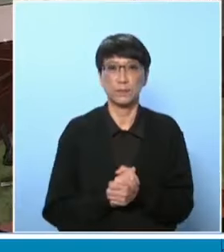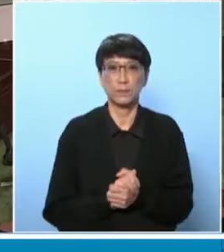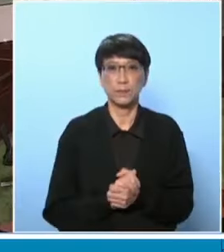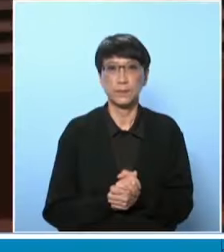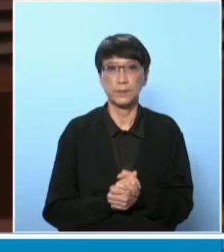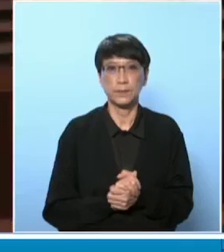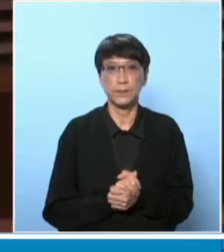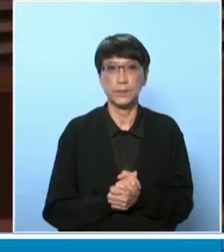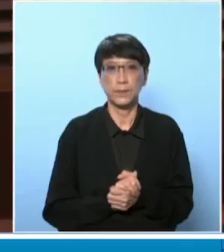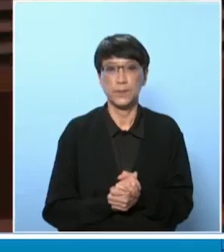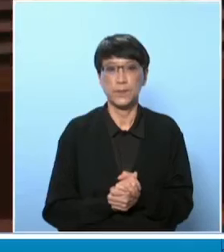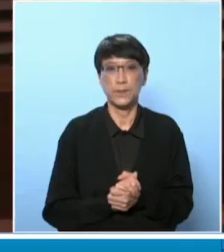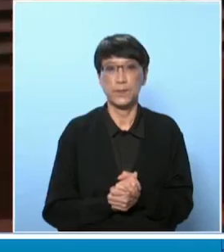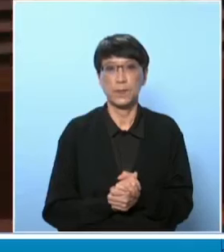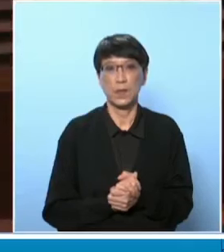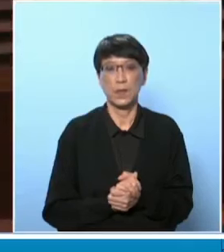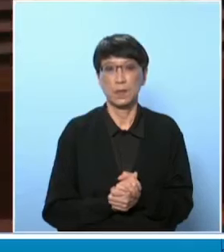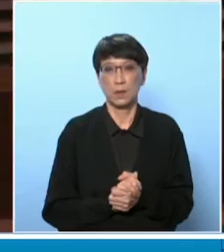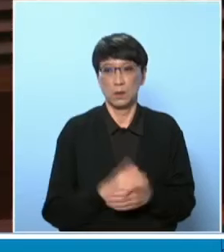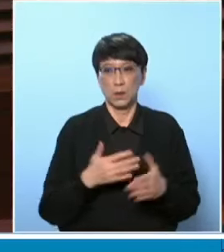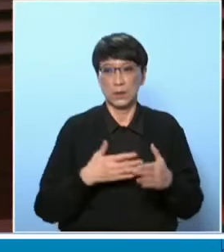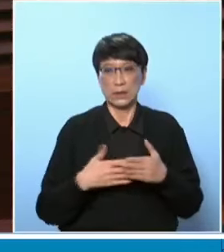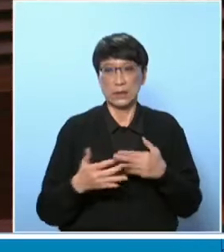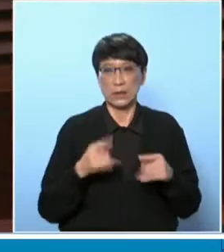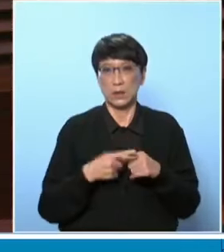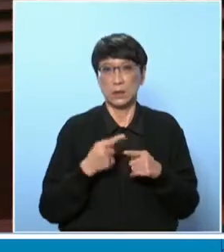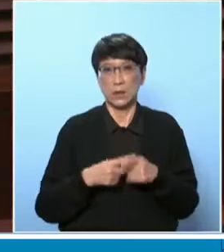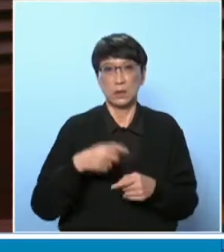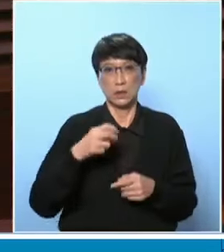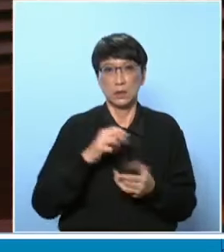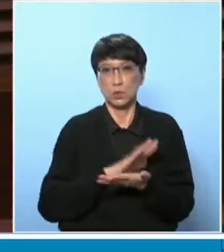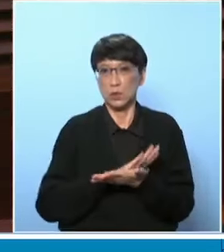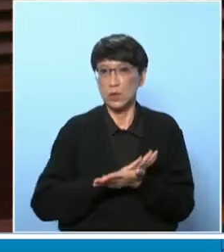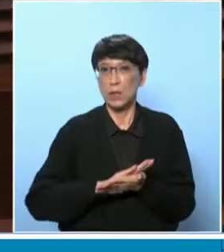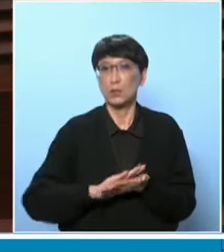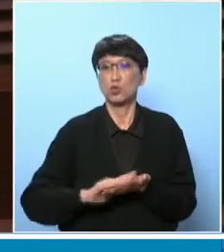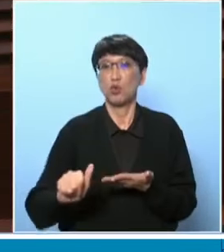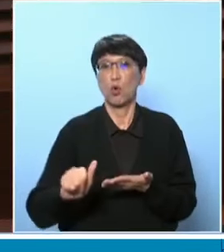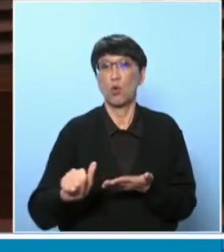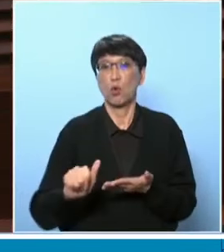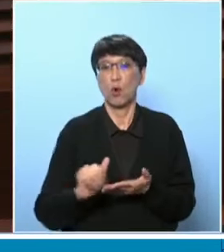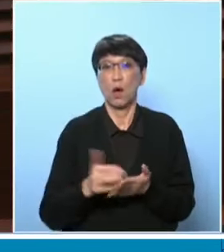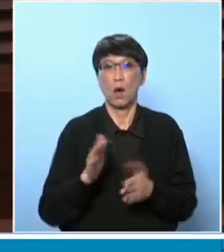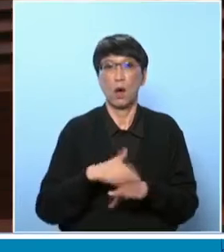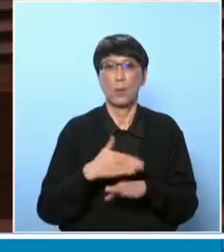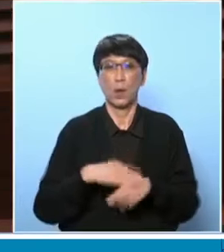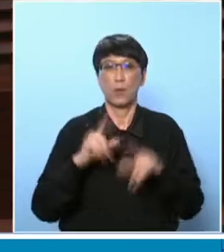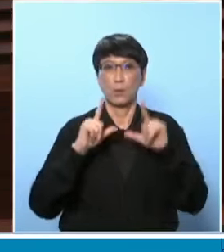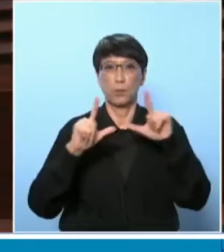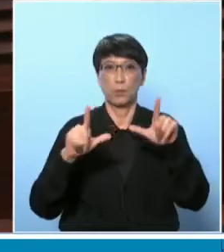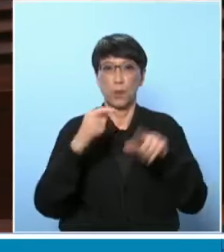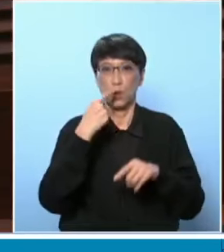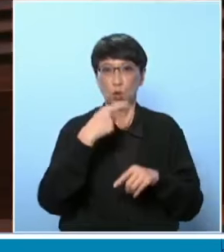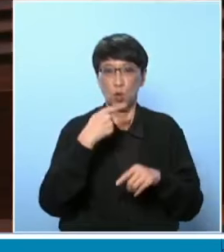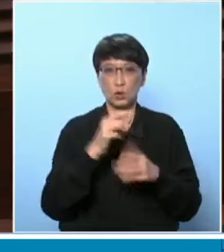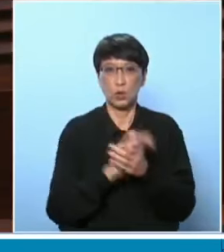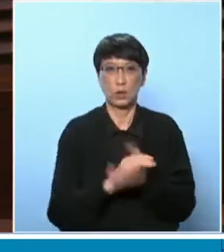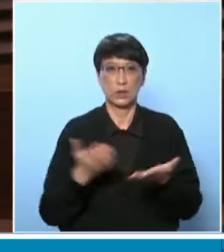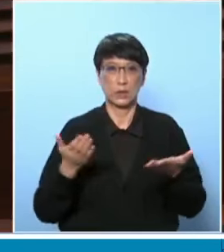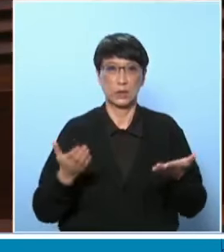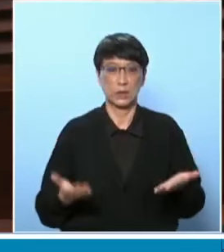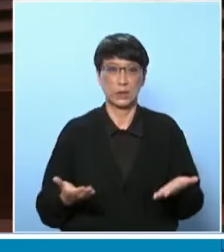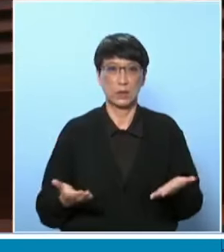或者喺一啲事實上邊，我哋要搞清楚先啦。正話我喺主體答案裏邊都講咧，其實而